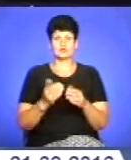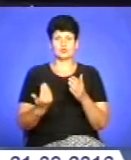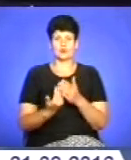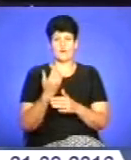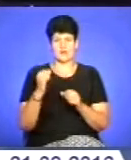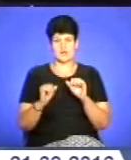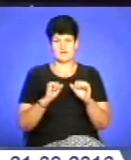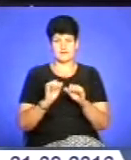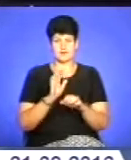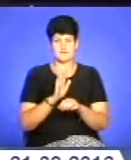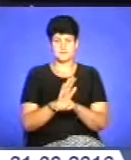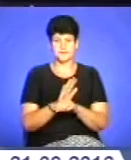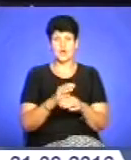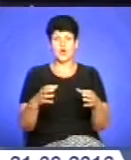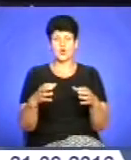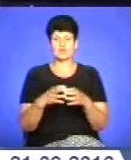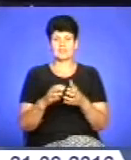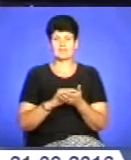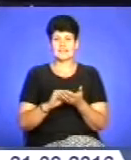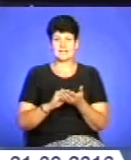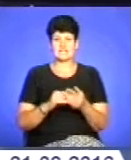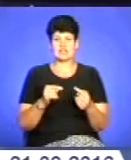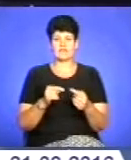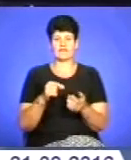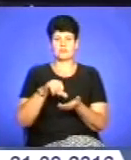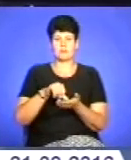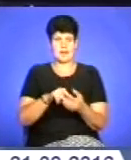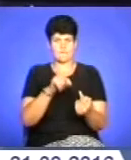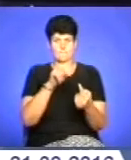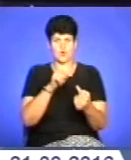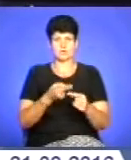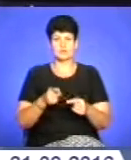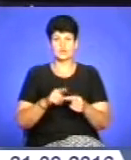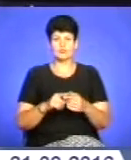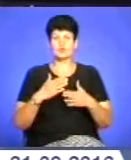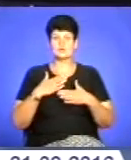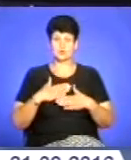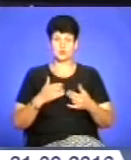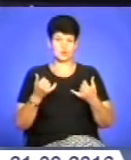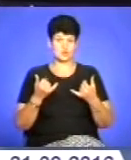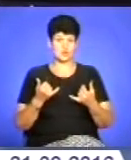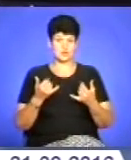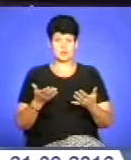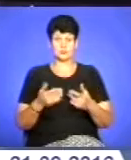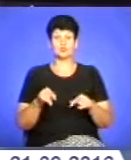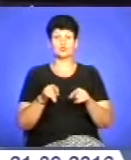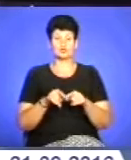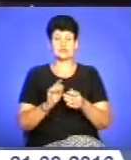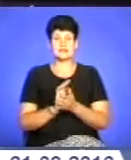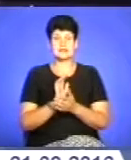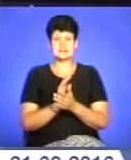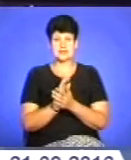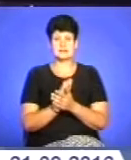нового керівника. Колектив редакції виступає проти цього, оскільки задоволені нинішнім редактором. До того ж, газета в